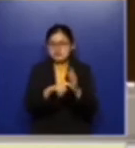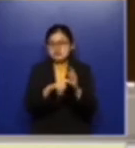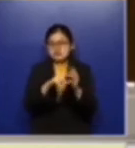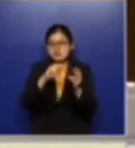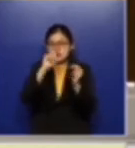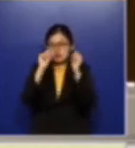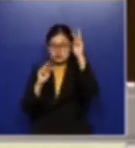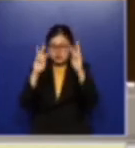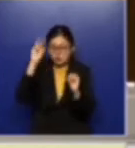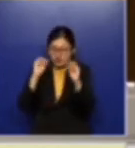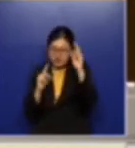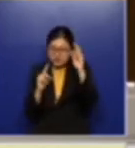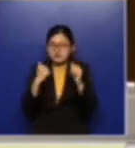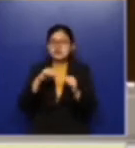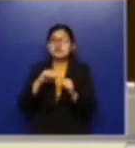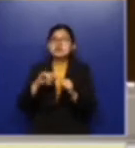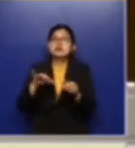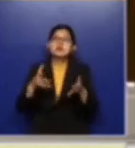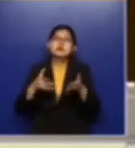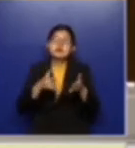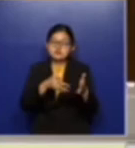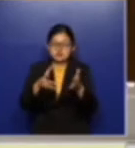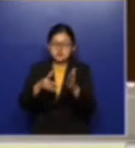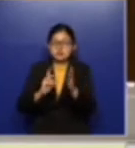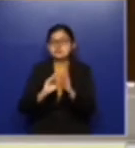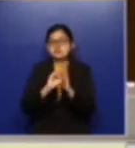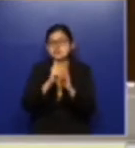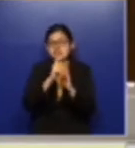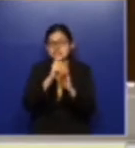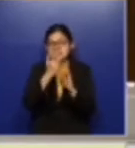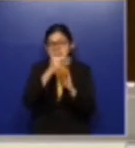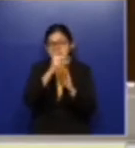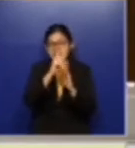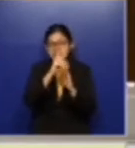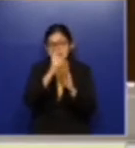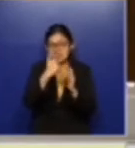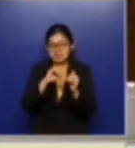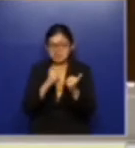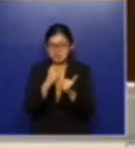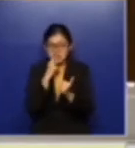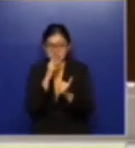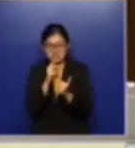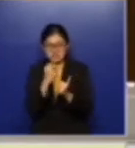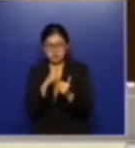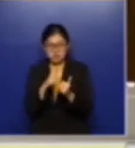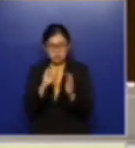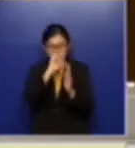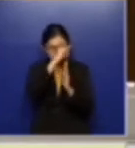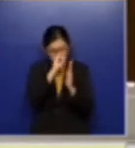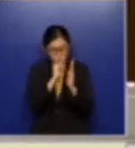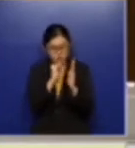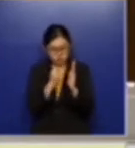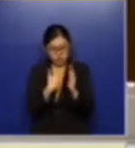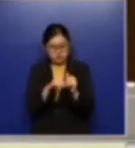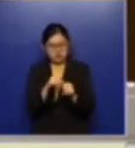ขื่อนเจ้าพระยาที่จังหวัดชัยนาทตรงนี้แล้วท่านจะเห็นว่าผ่านมาหลายจังหวัดทุกคนก็อาชีพทำ